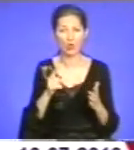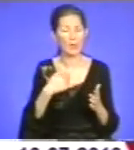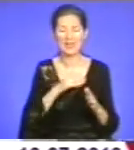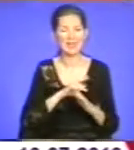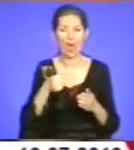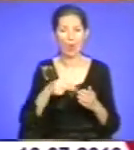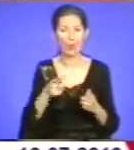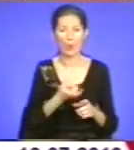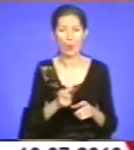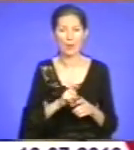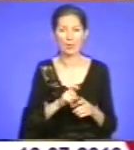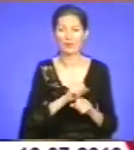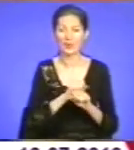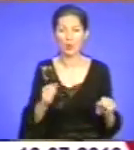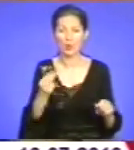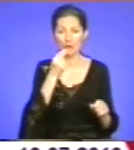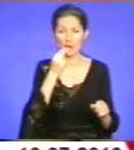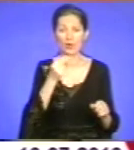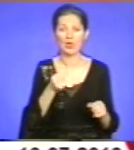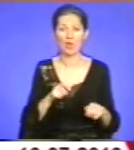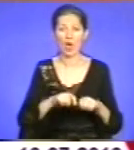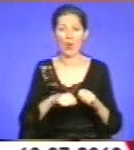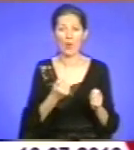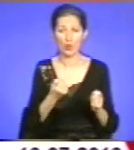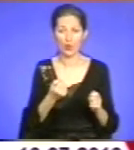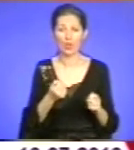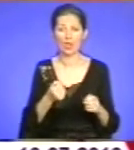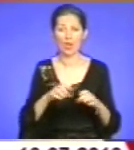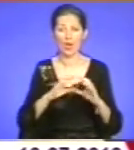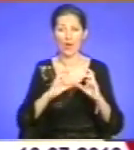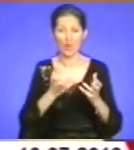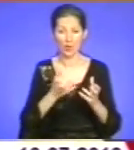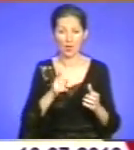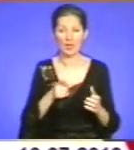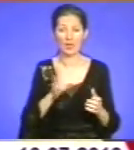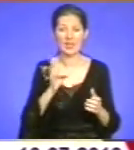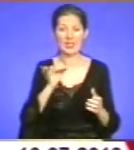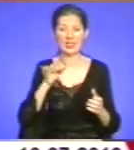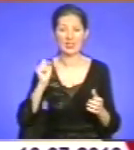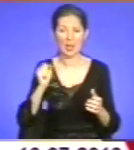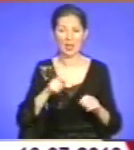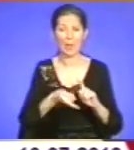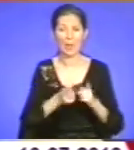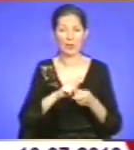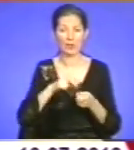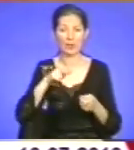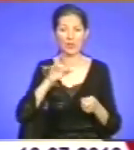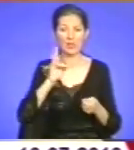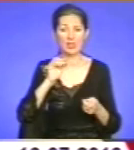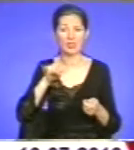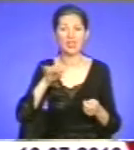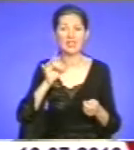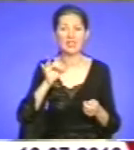купуємо. Не можна вживати пошкоджені фрукти, бо у них нітрати перетворюються в нітрити. Ці хімічні сполуки в 10 разів